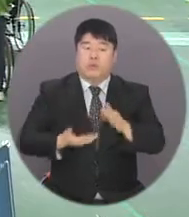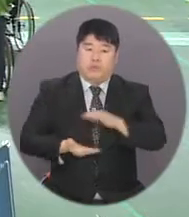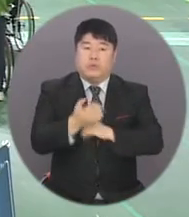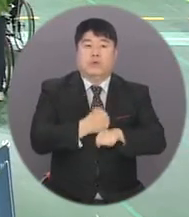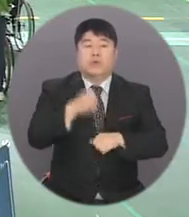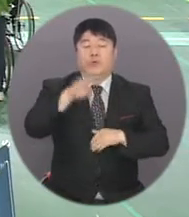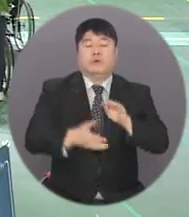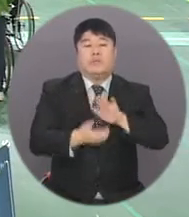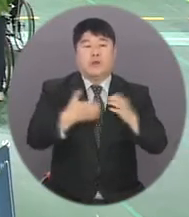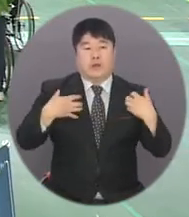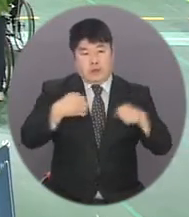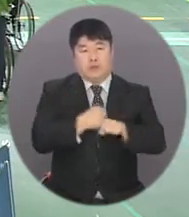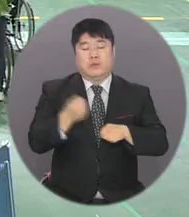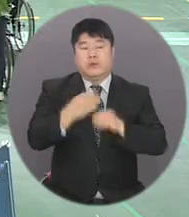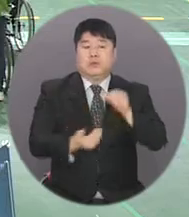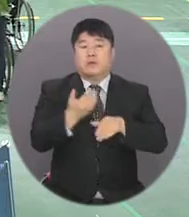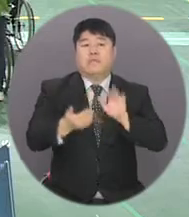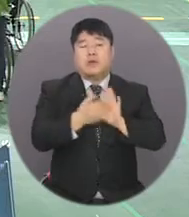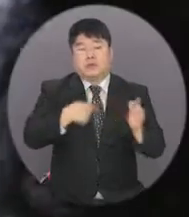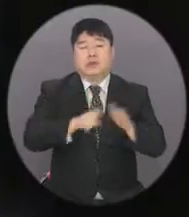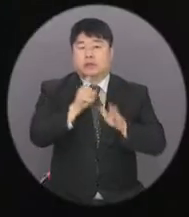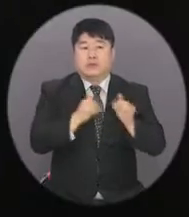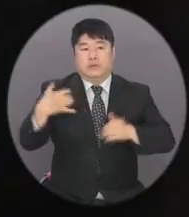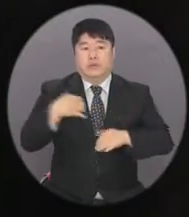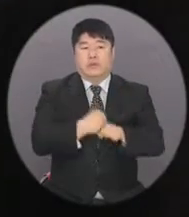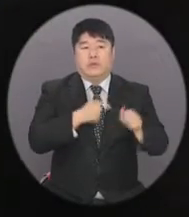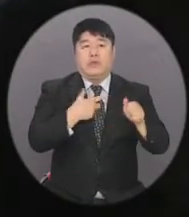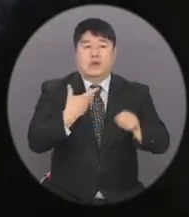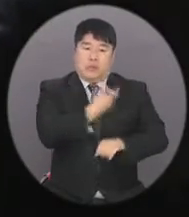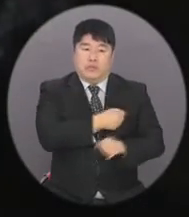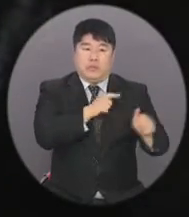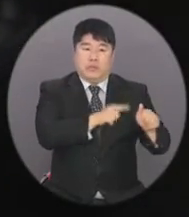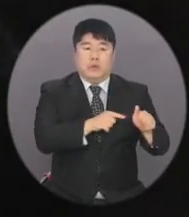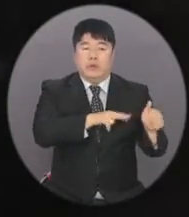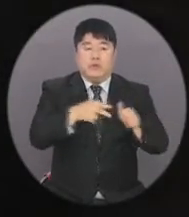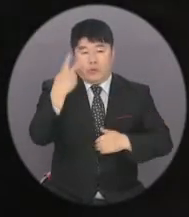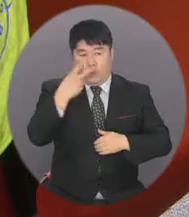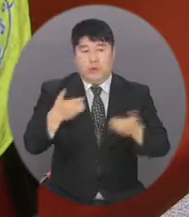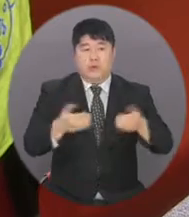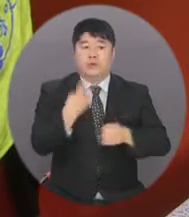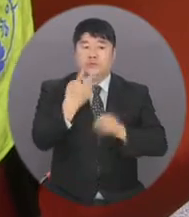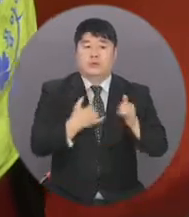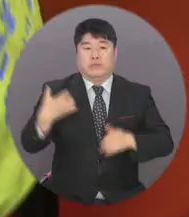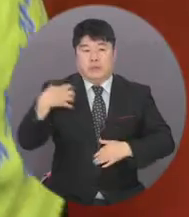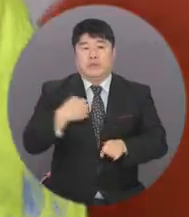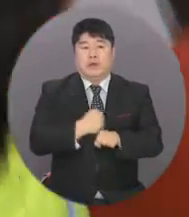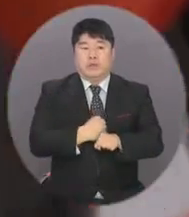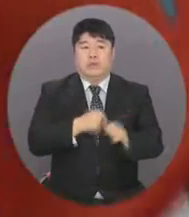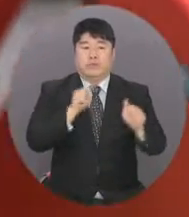광주시 방역당국은 재발 방지를 위해 한 명이 담당했던 접종 대상자에 대한 정보 확인 업무를 두 명이 담당하도록